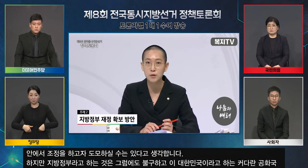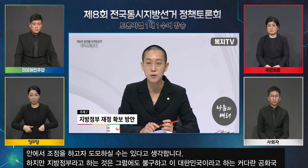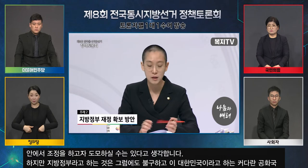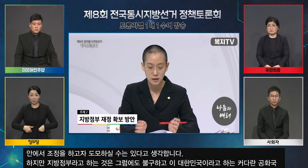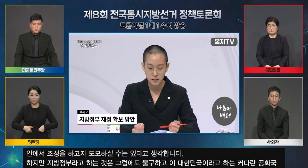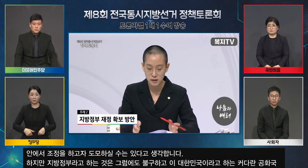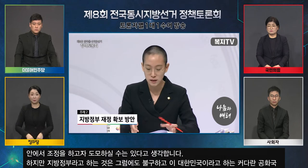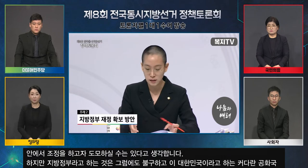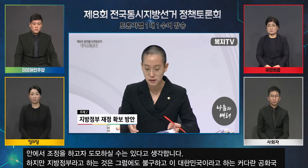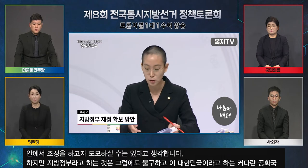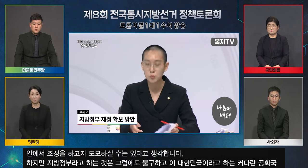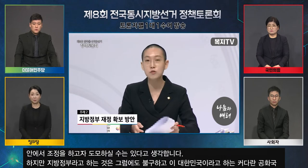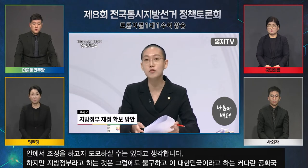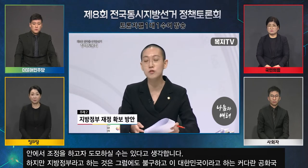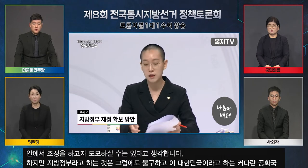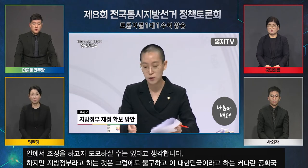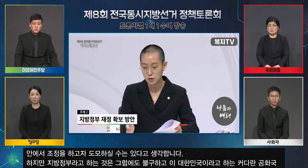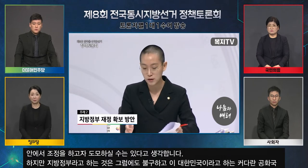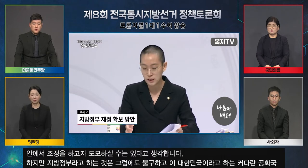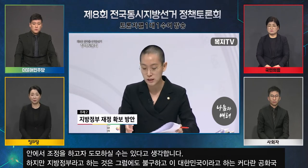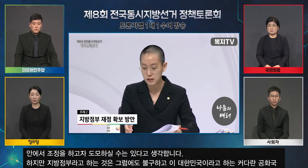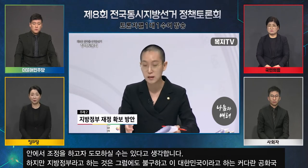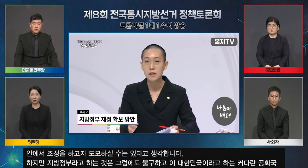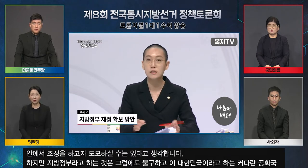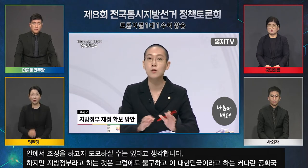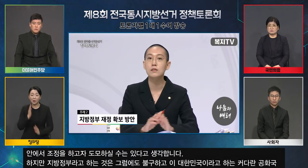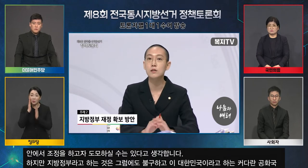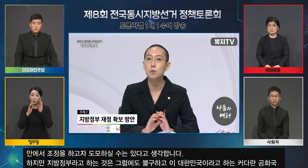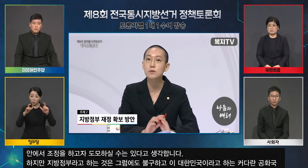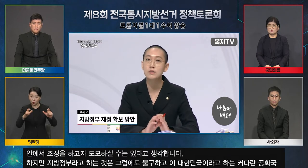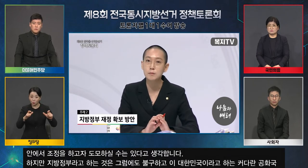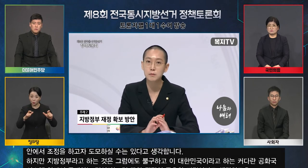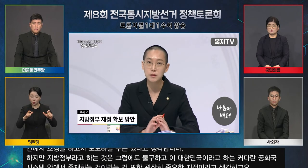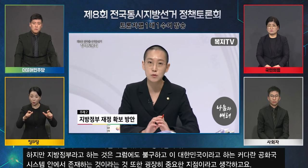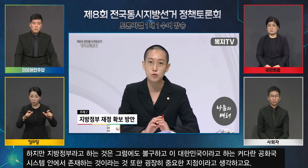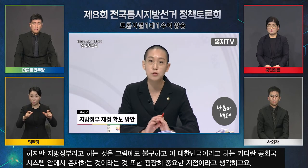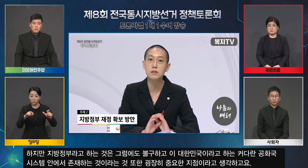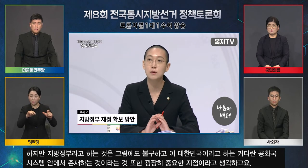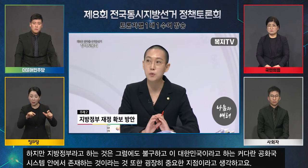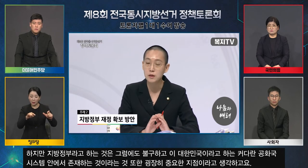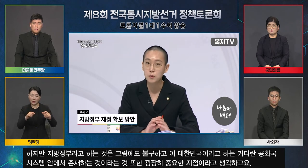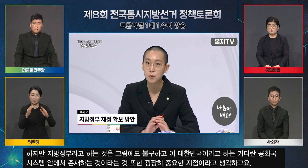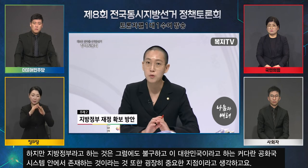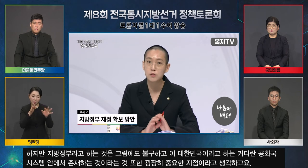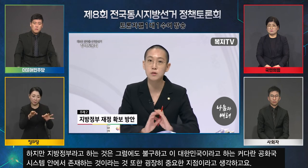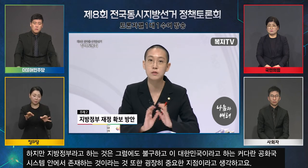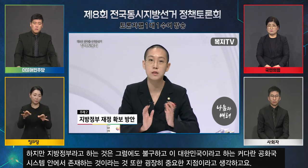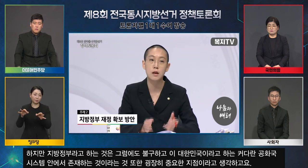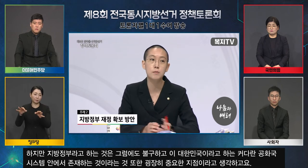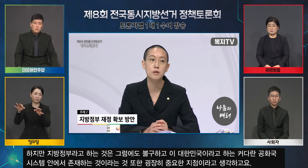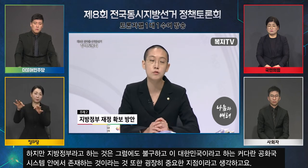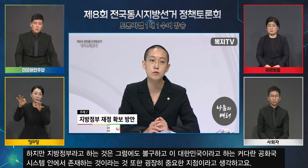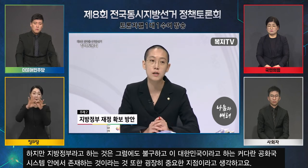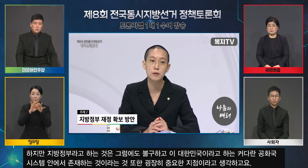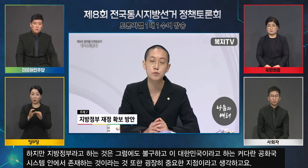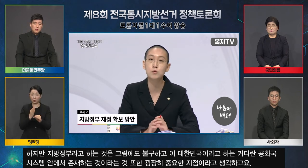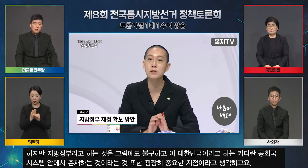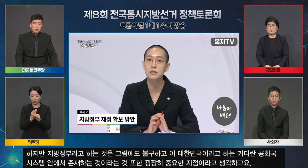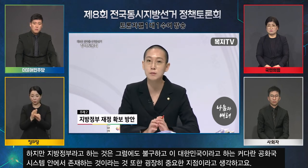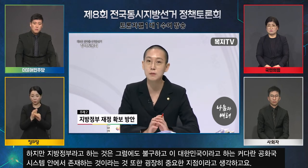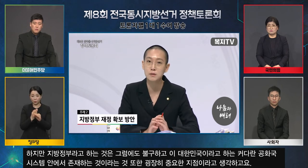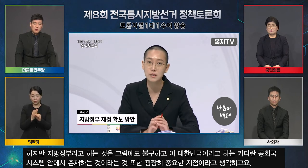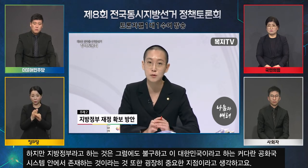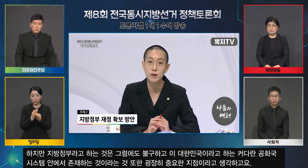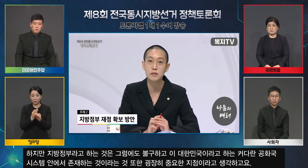생각하고요. 특히나 서초구의 경우에는 굉장히 높은 집값이 계속 유지되고 있고 그런 대한민국의